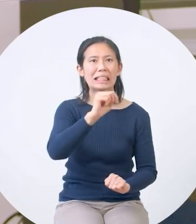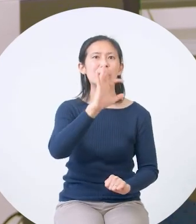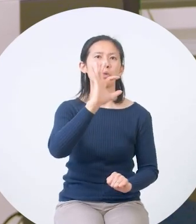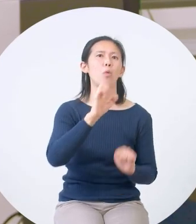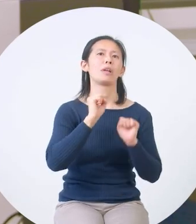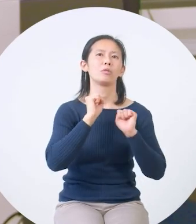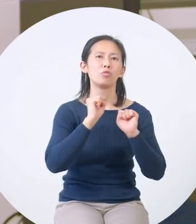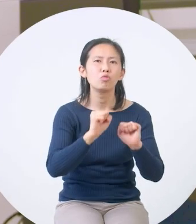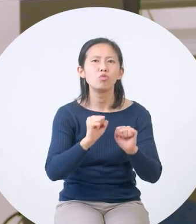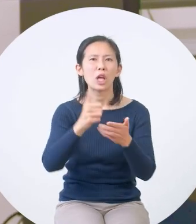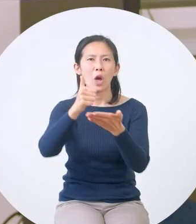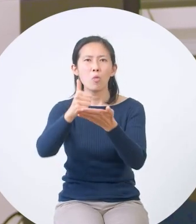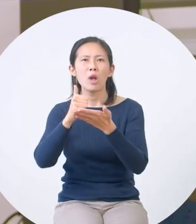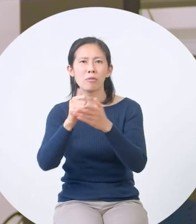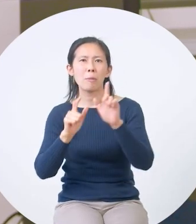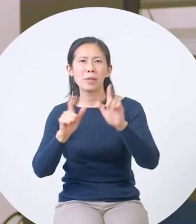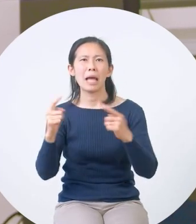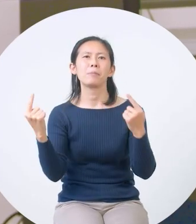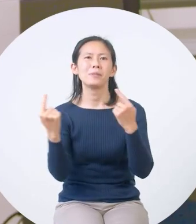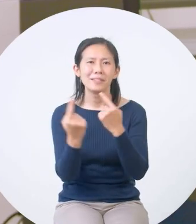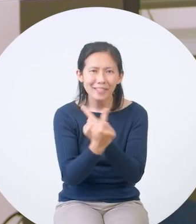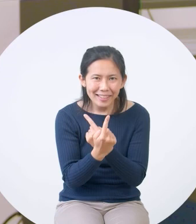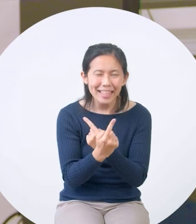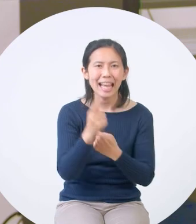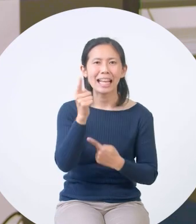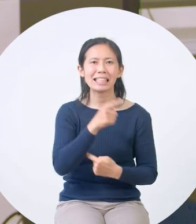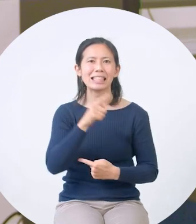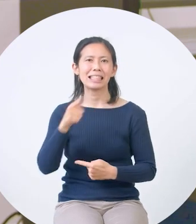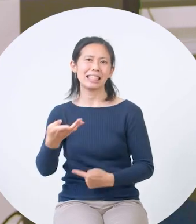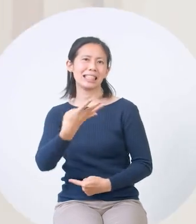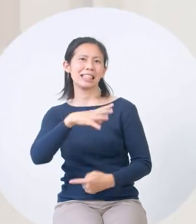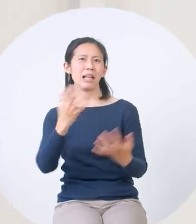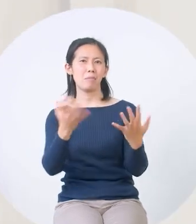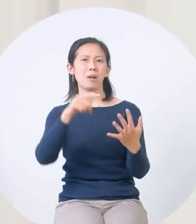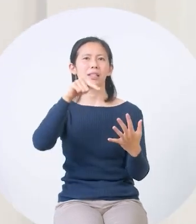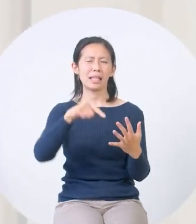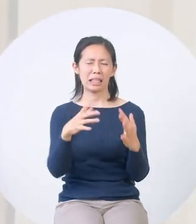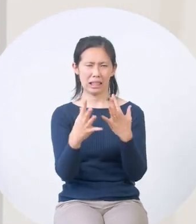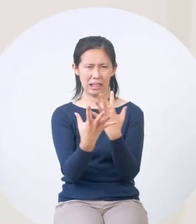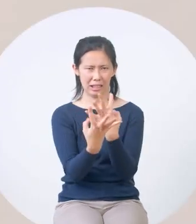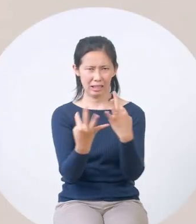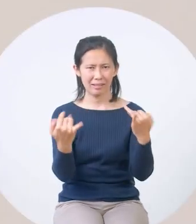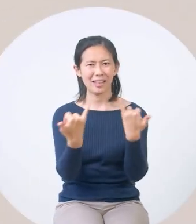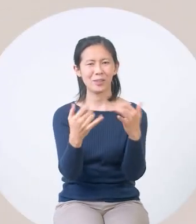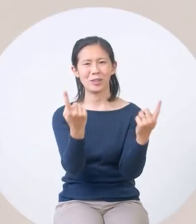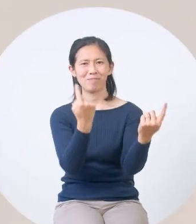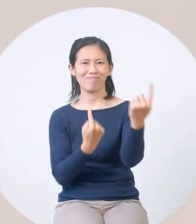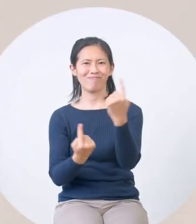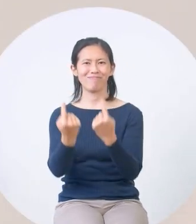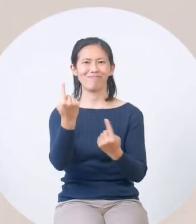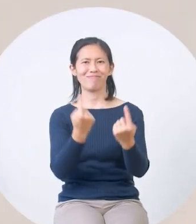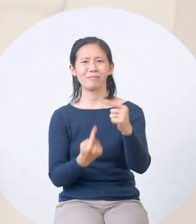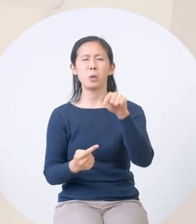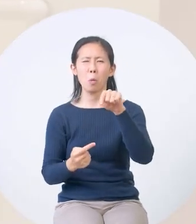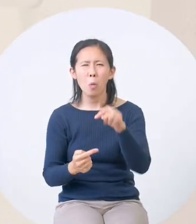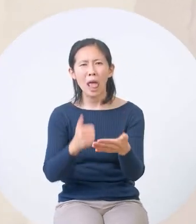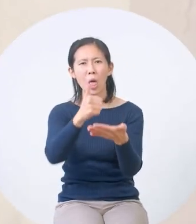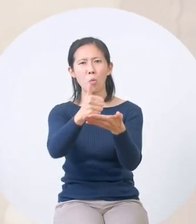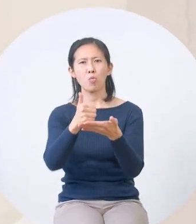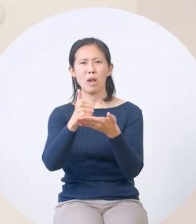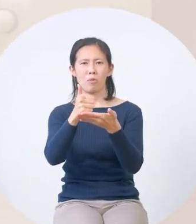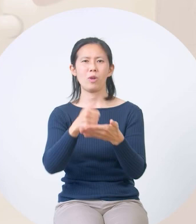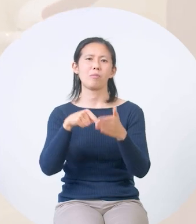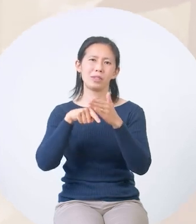カムにして人権プラザさんにいろんな人が来ること、まさにそれがウェルカムということですね。